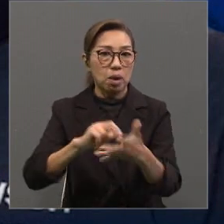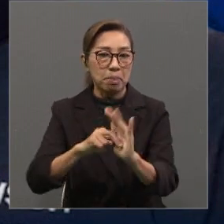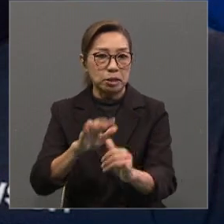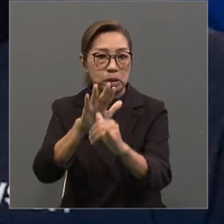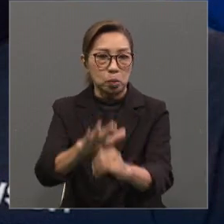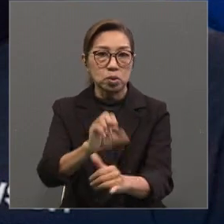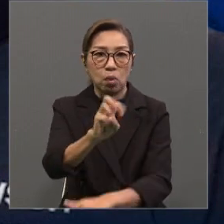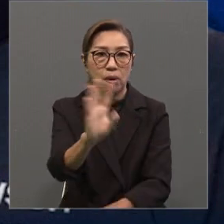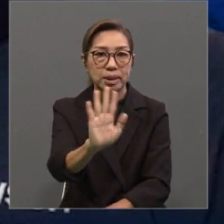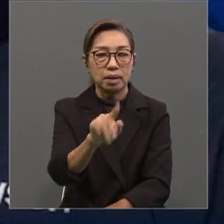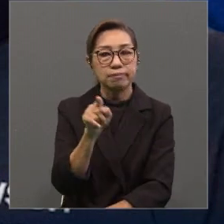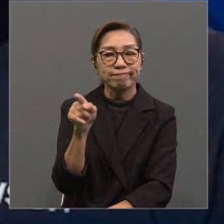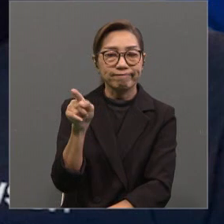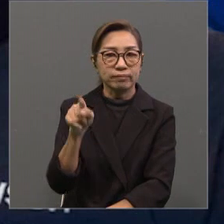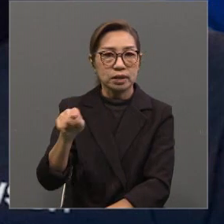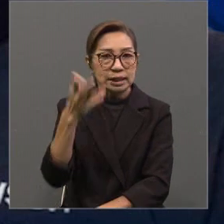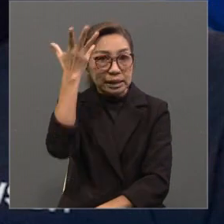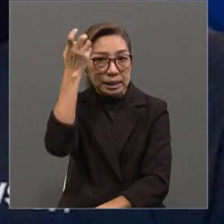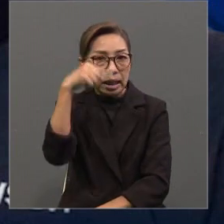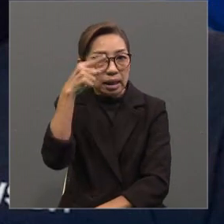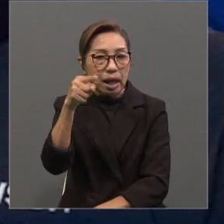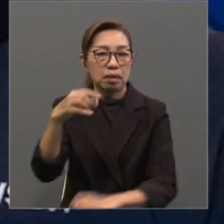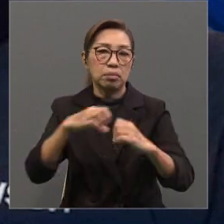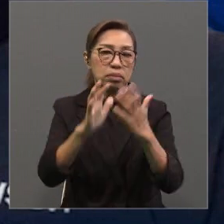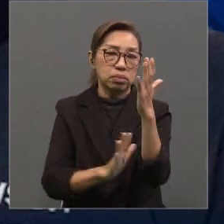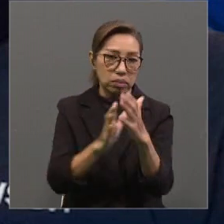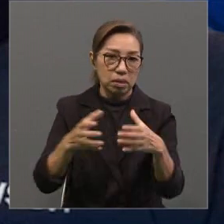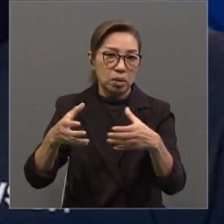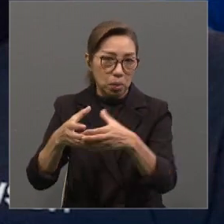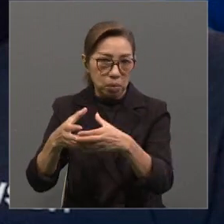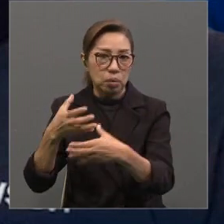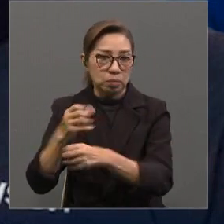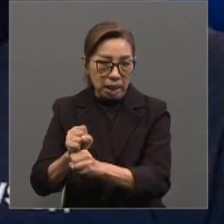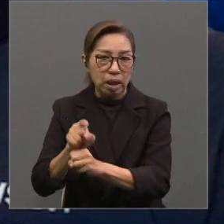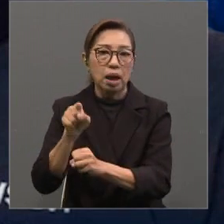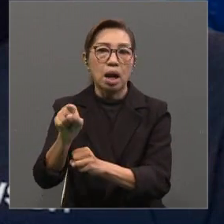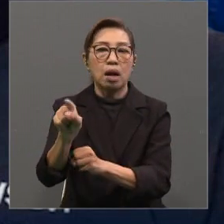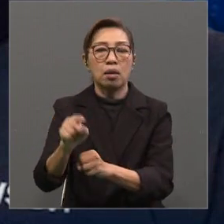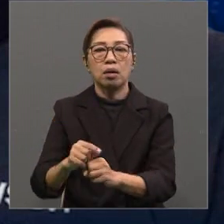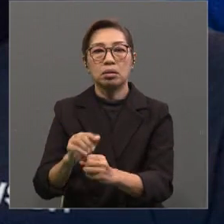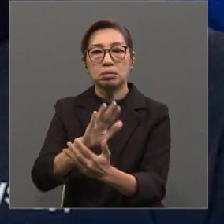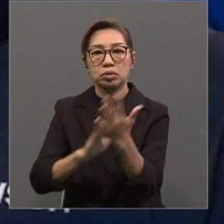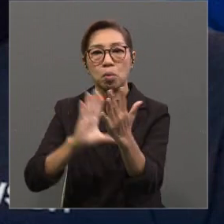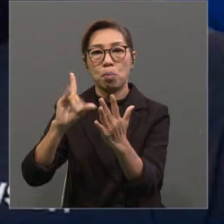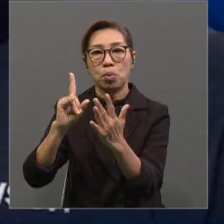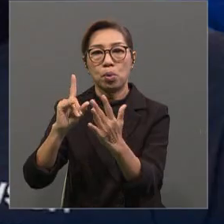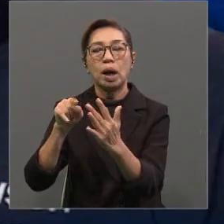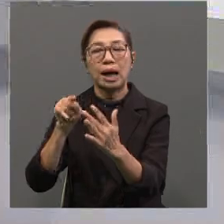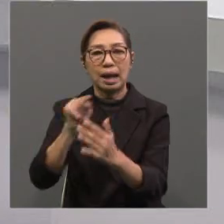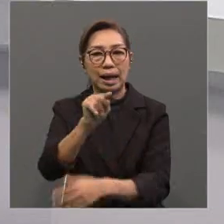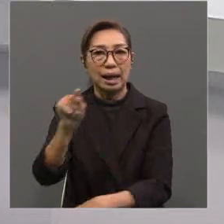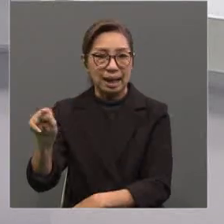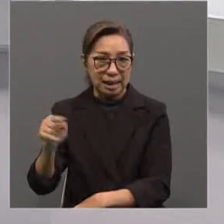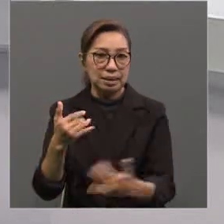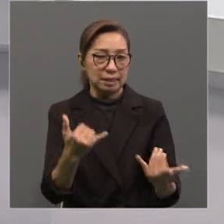ะไปอยู่ที่ในส่วนของทั้งประชาธิปัตย์ภูมิใจไทยแล้วก็ชาติไทยพัฒนาที่ณขณะนี้บรรดาพรรคการเมืองต่างๆเขาออกม